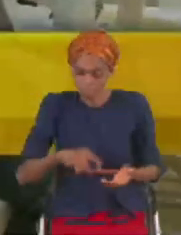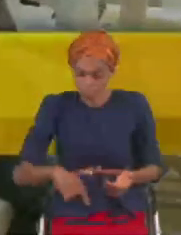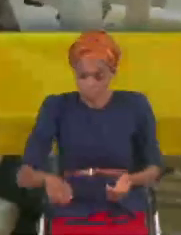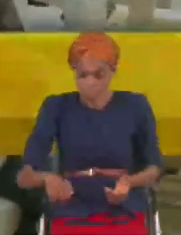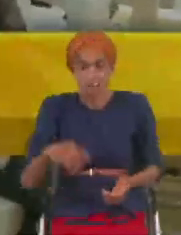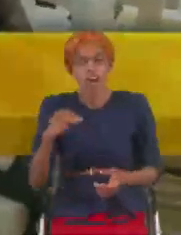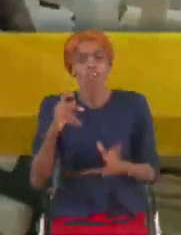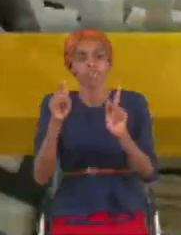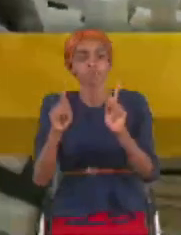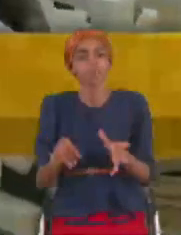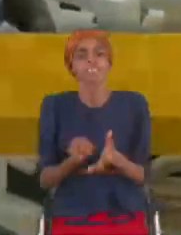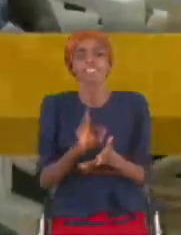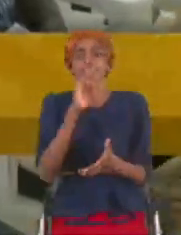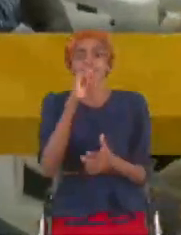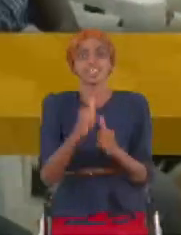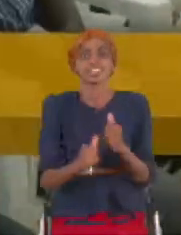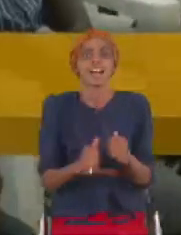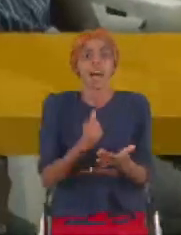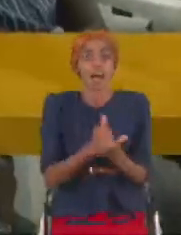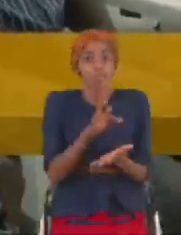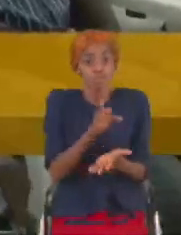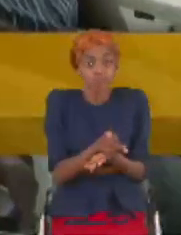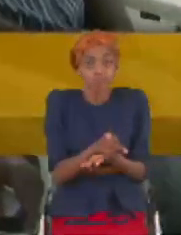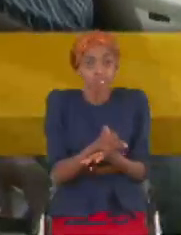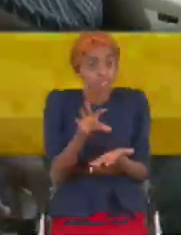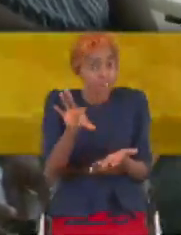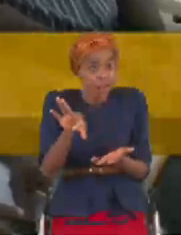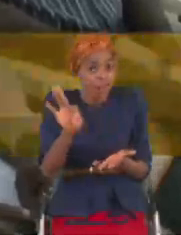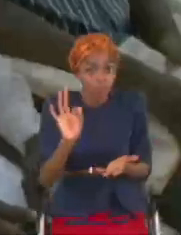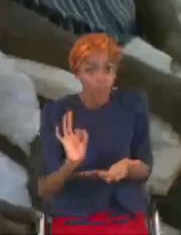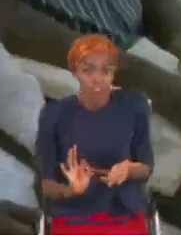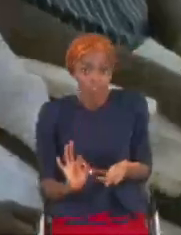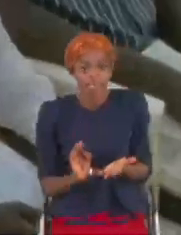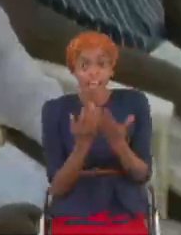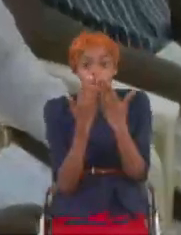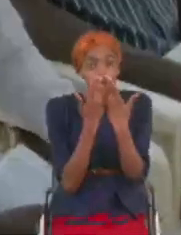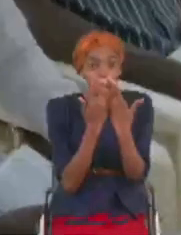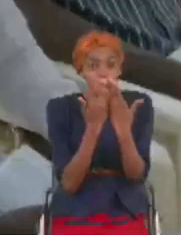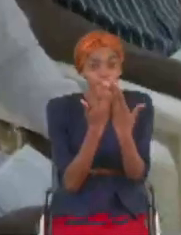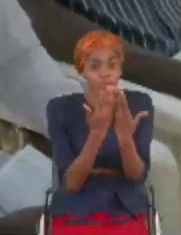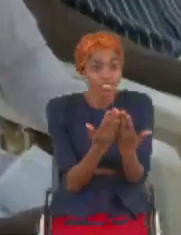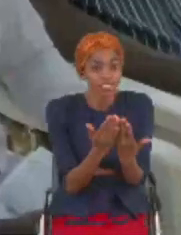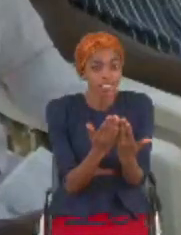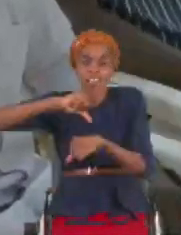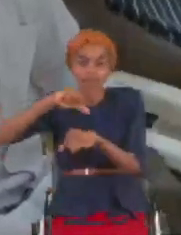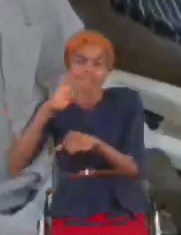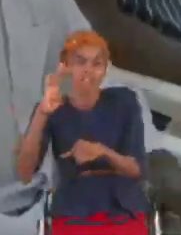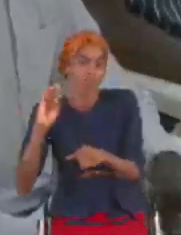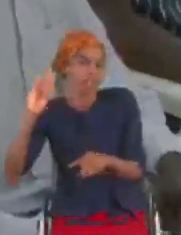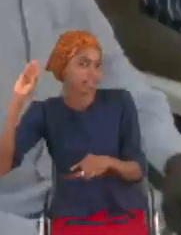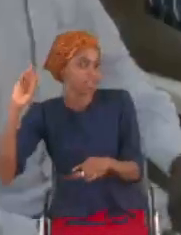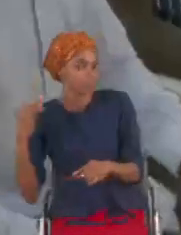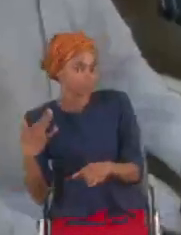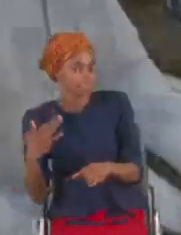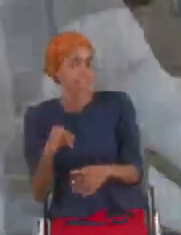d'une personne qui est approuvé et établi et apprécié et où un par dieu